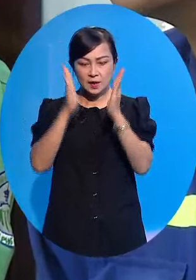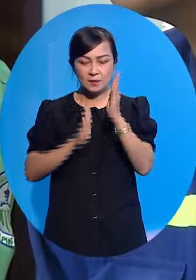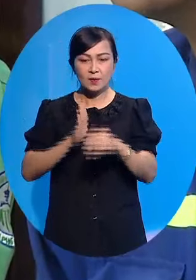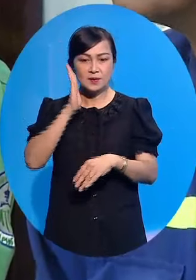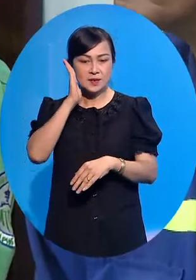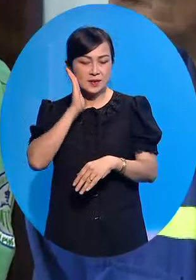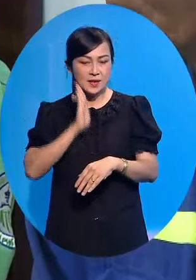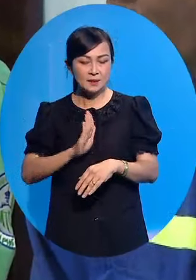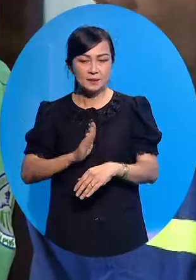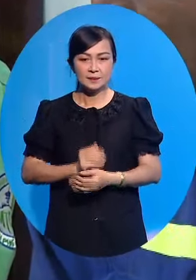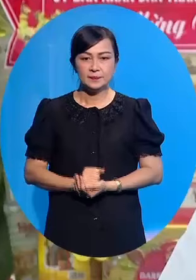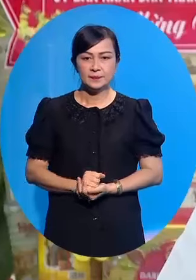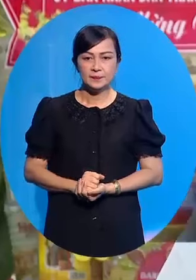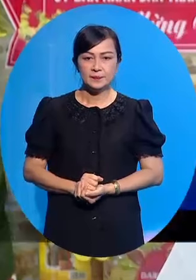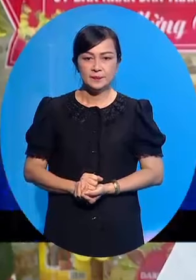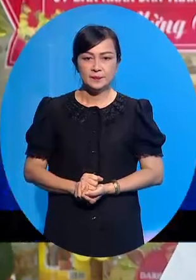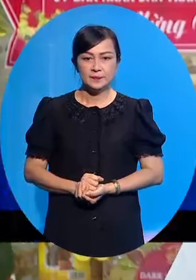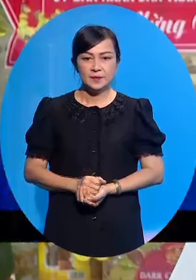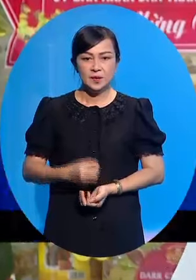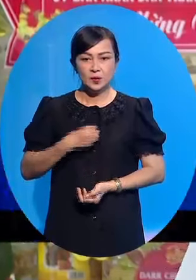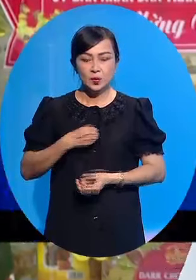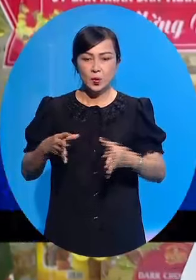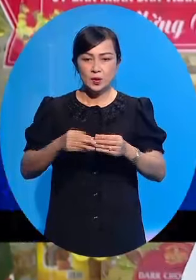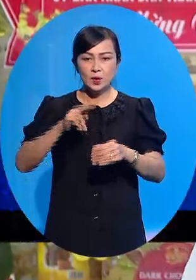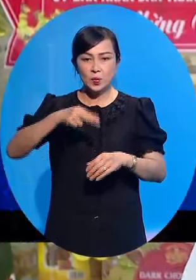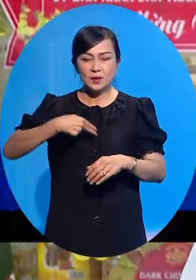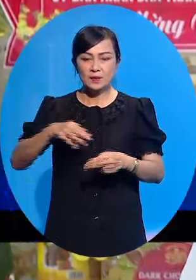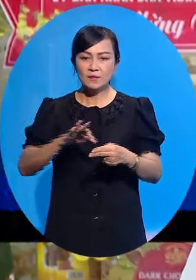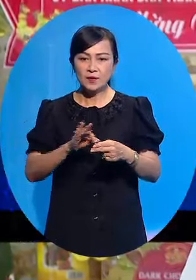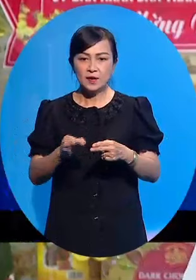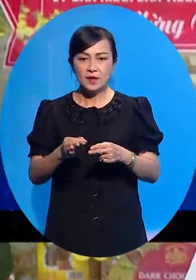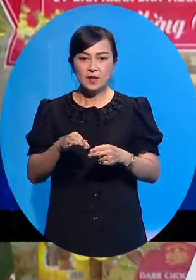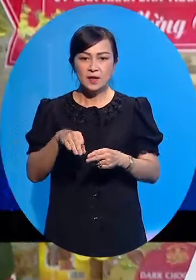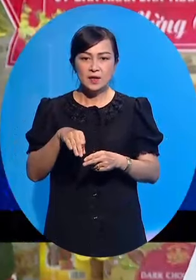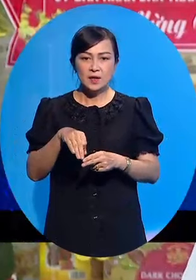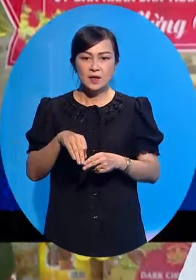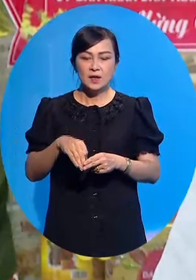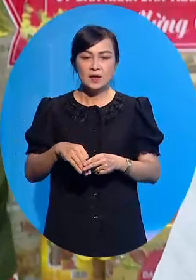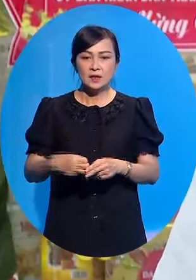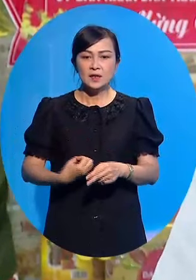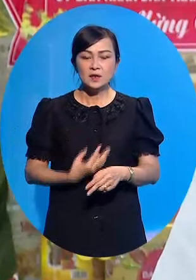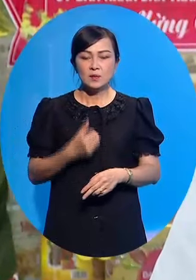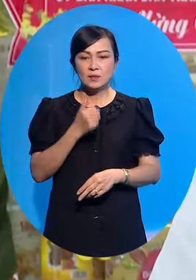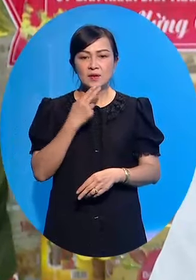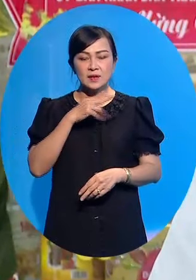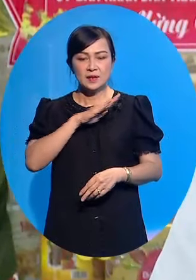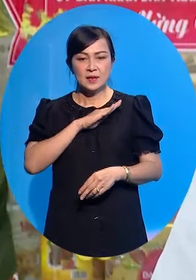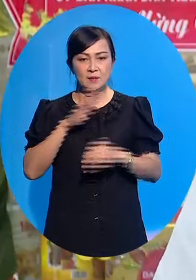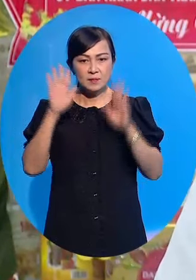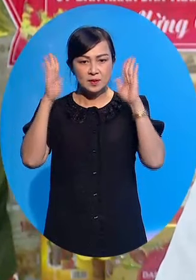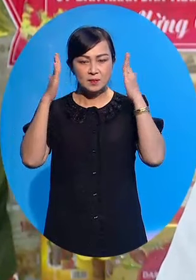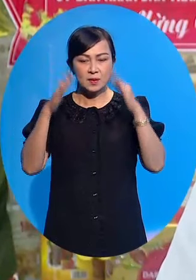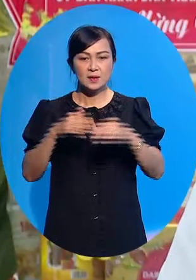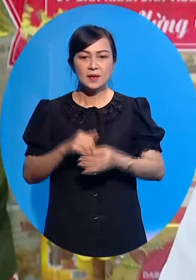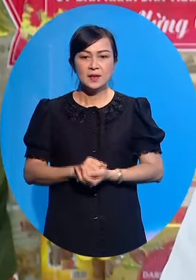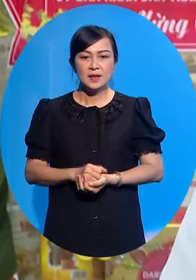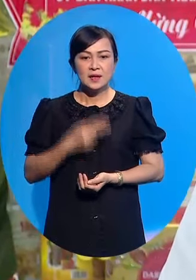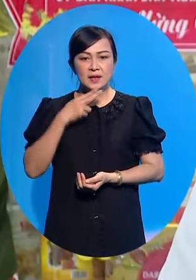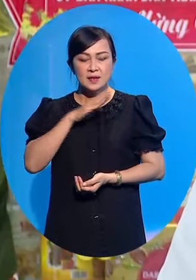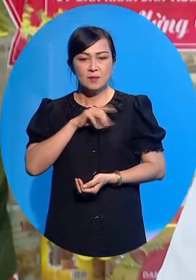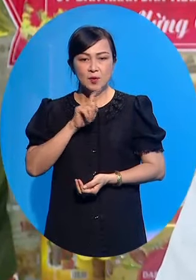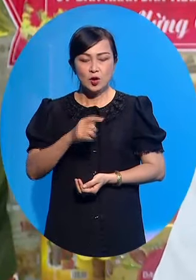sạch đẹp, trong lành. Tôi rất là quan tâm đến vấn đề là thu nhập đời sống của anh em. Rất mừng là các anh chị thực hiện có lương tháng